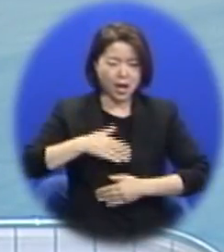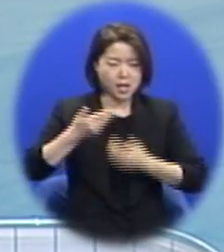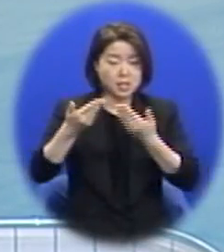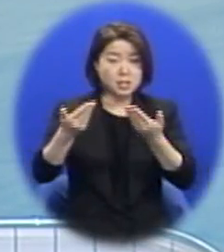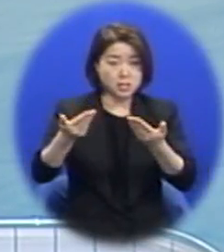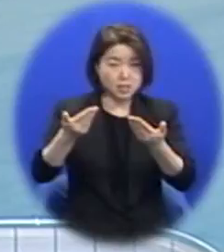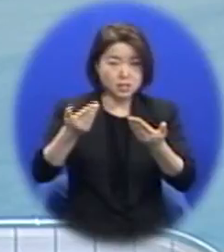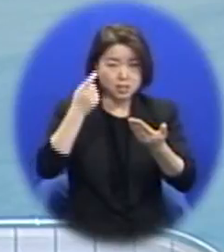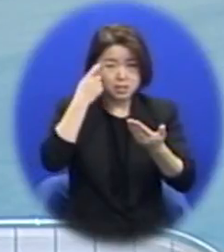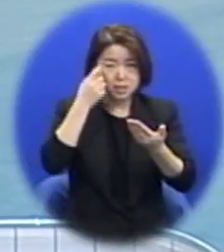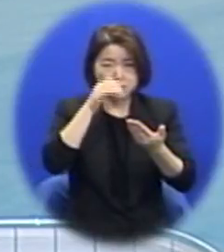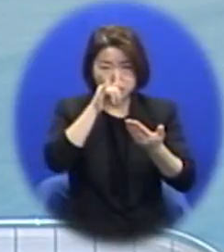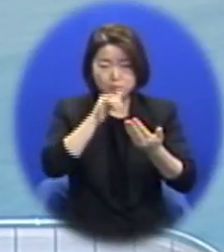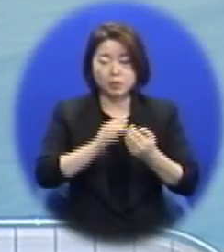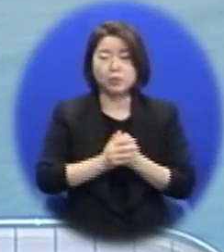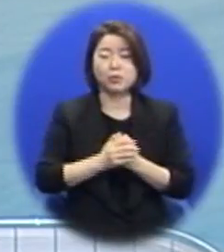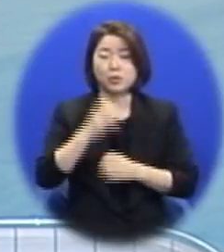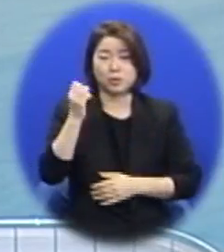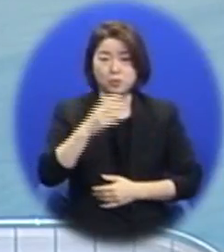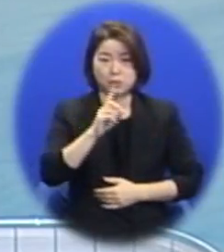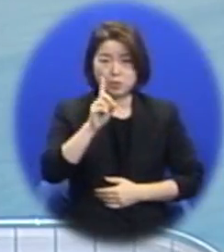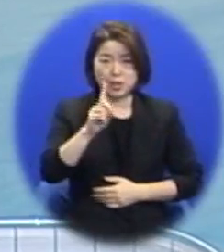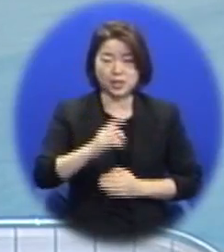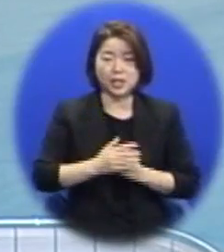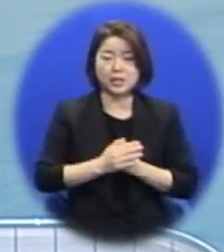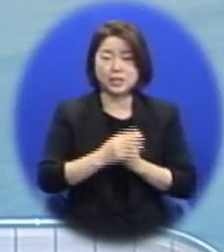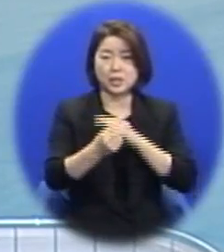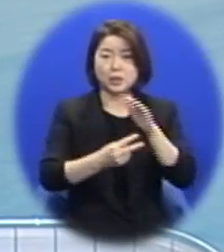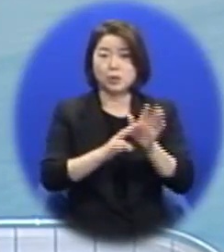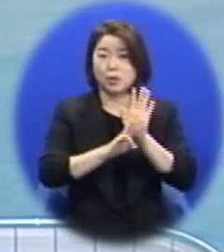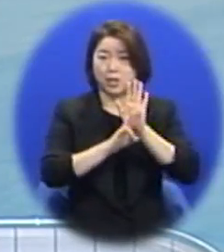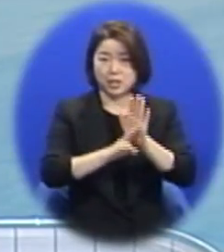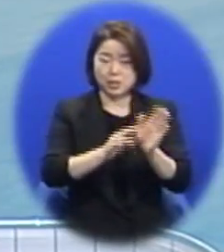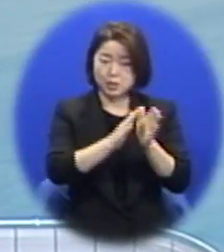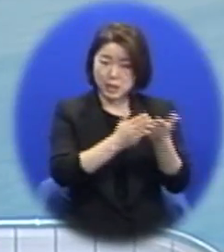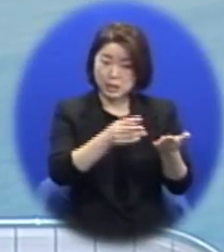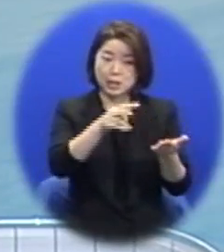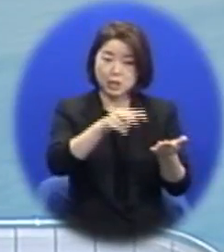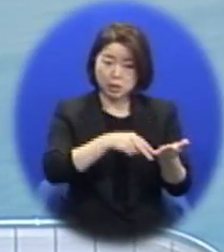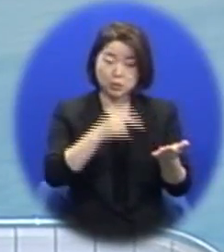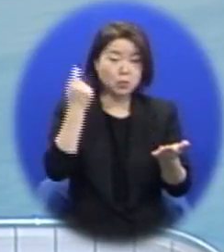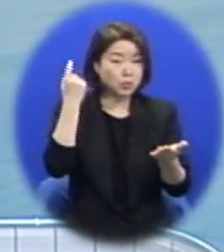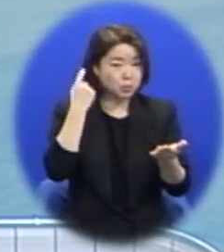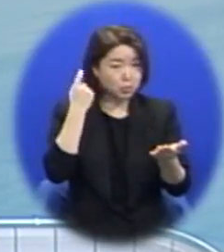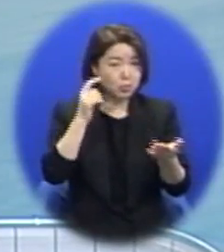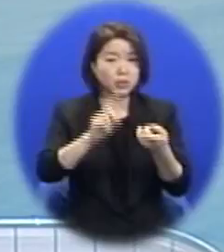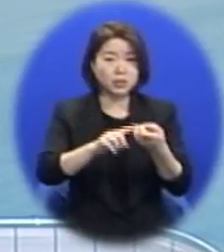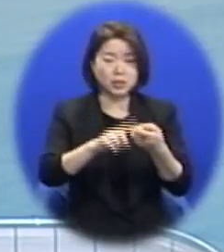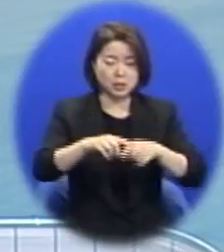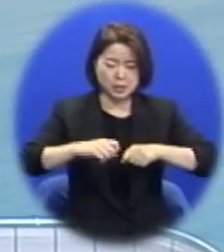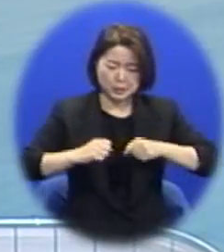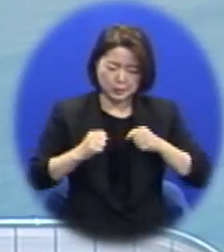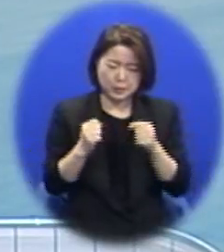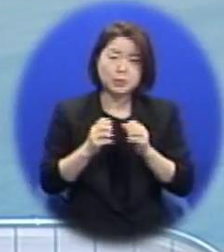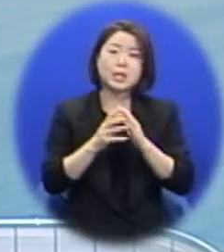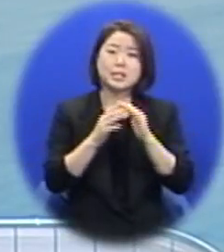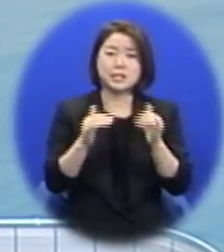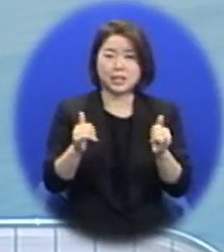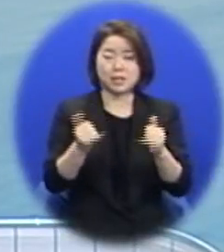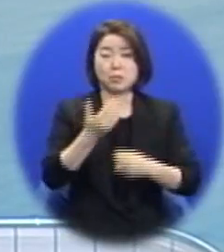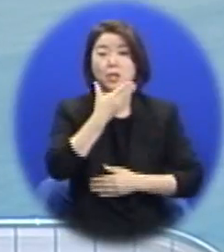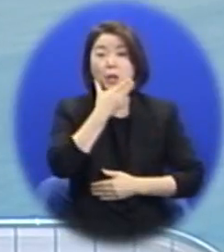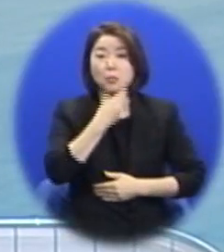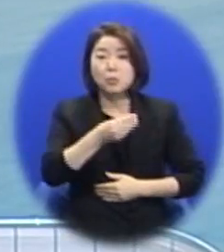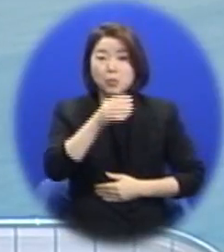싶고, 또 하나는 이 요한계시록을 읽고 듣고 그대로 순종하는 사람이